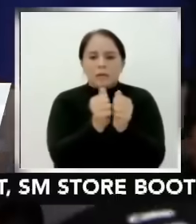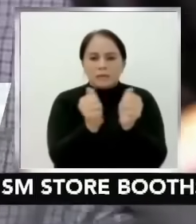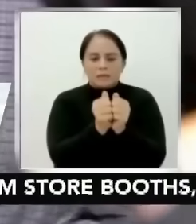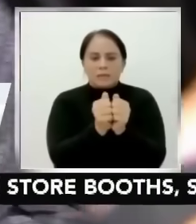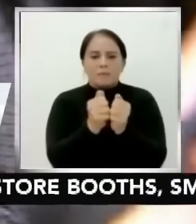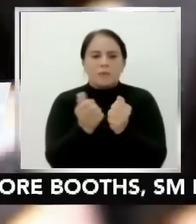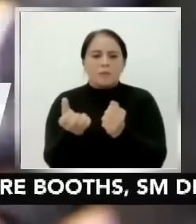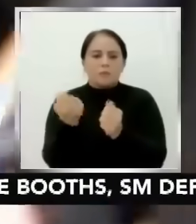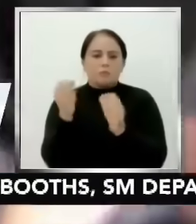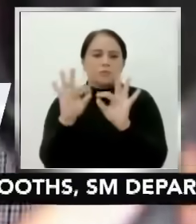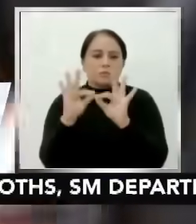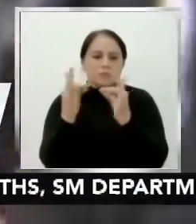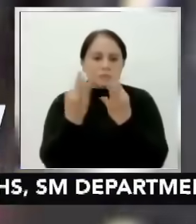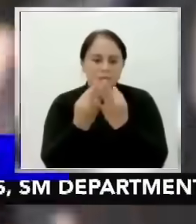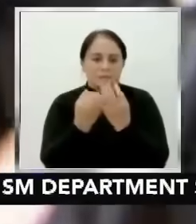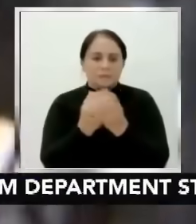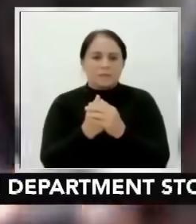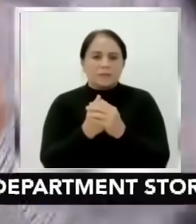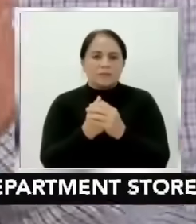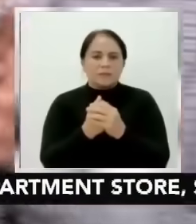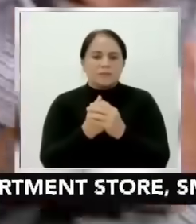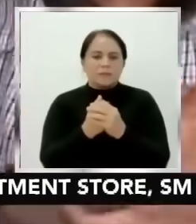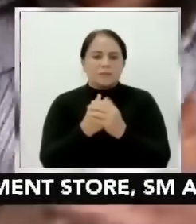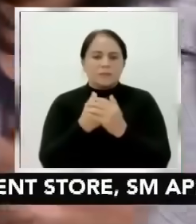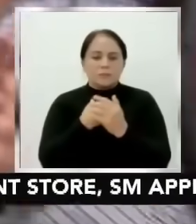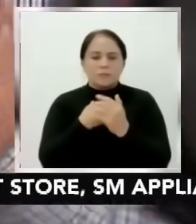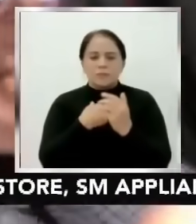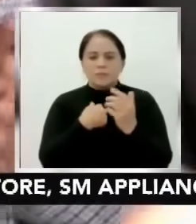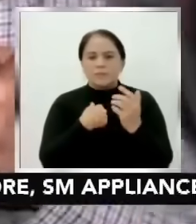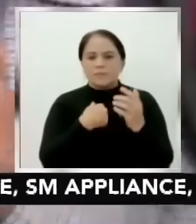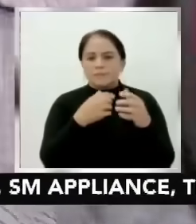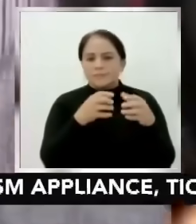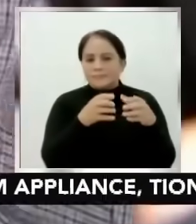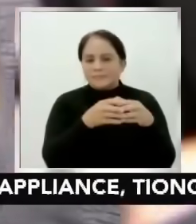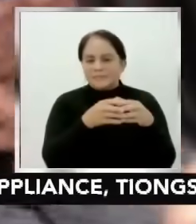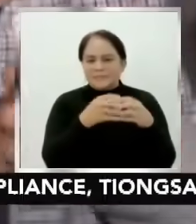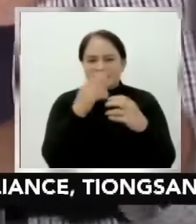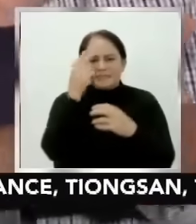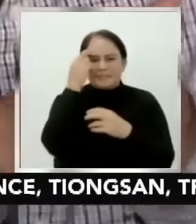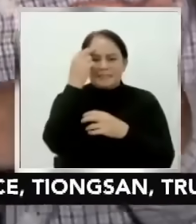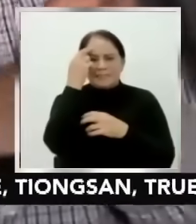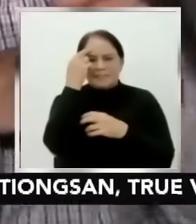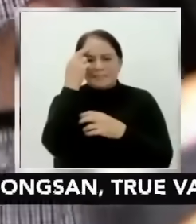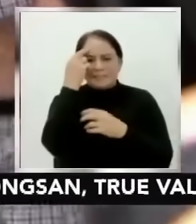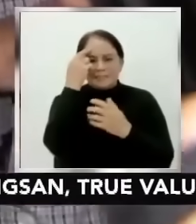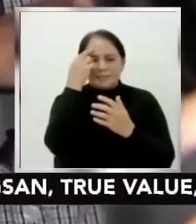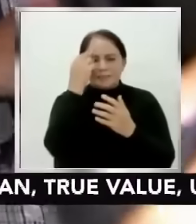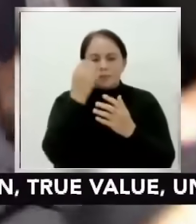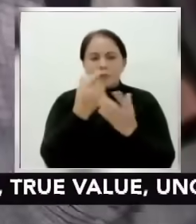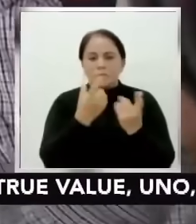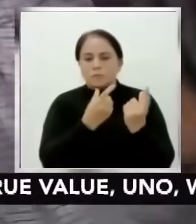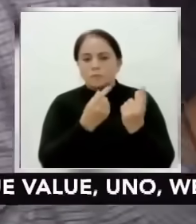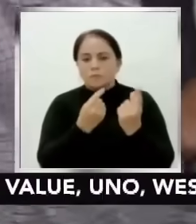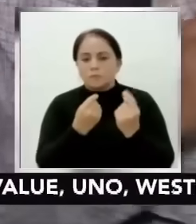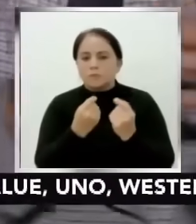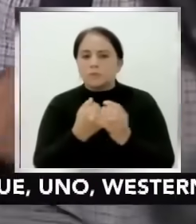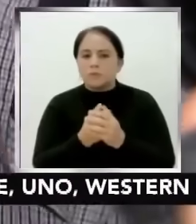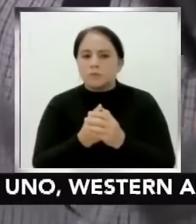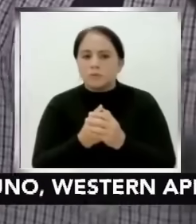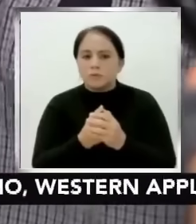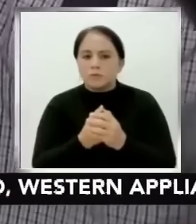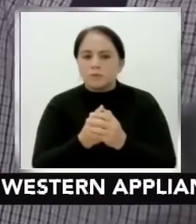pamilya. The Free Legal Assistance Group is contemplating all available remedies to our clients